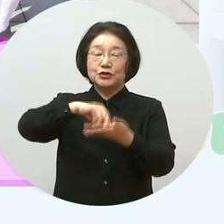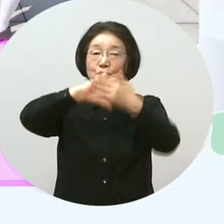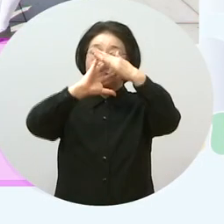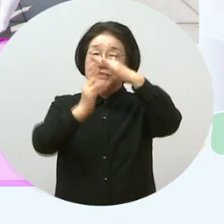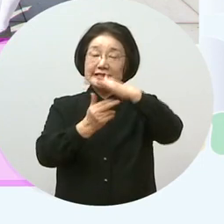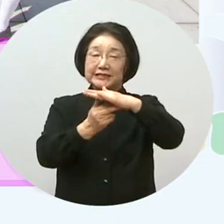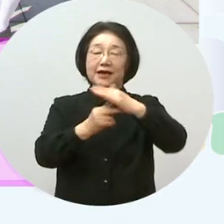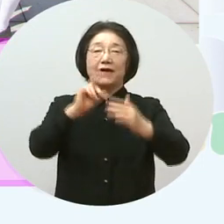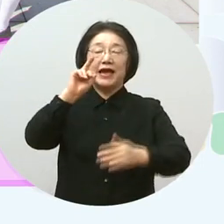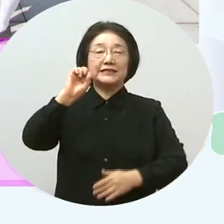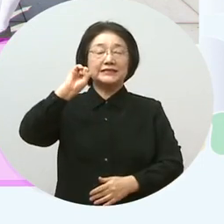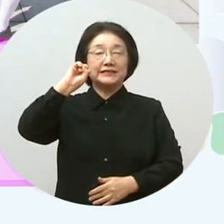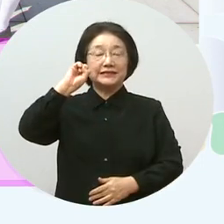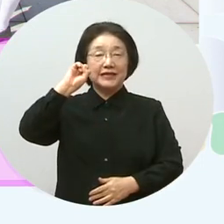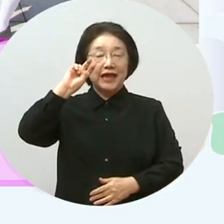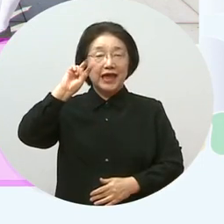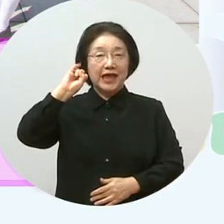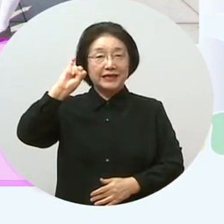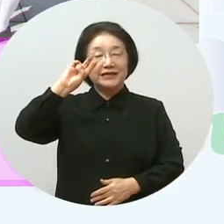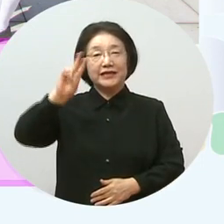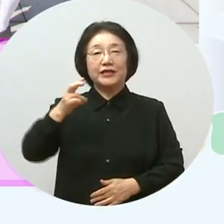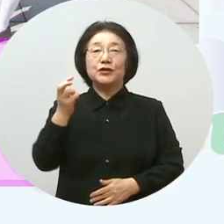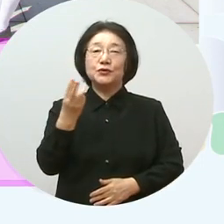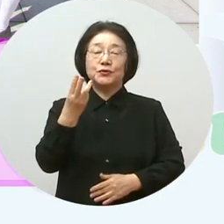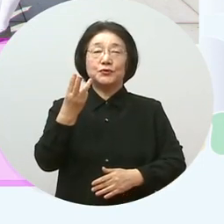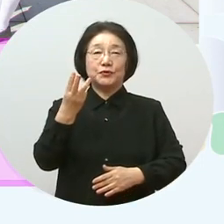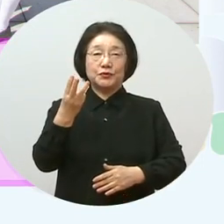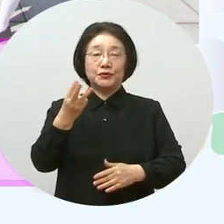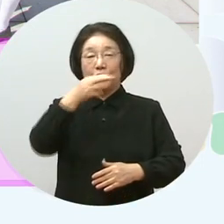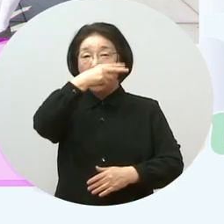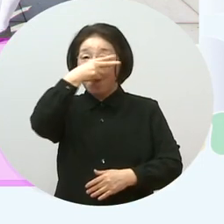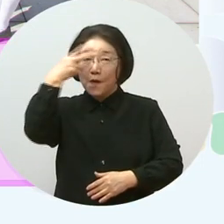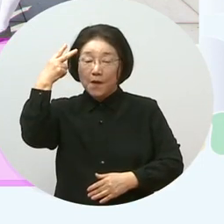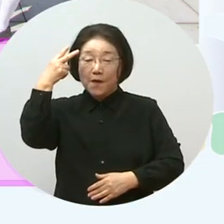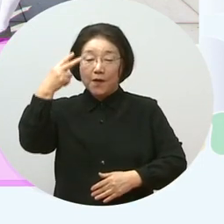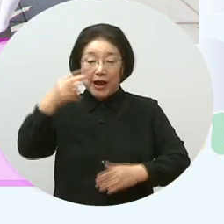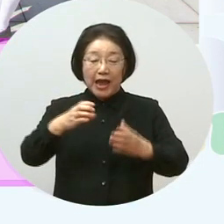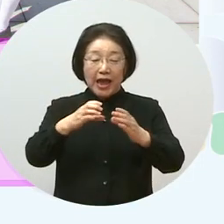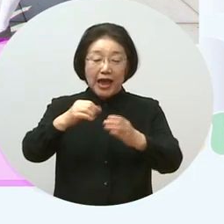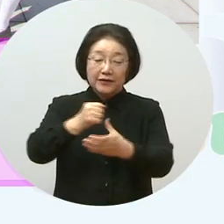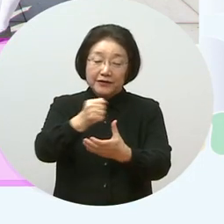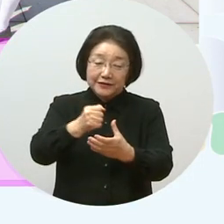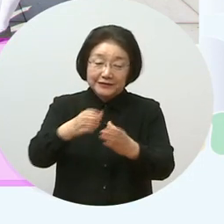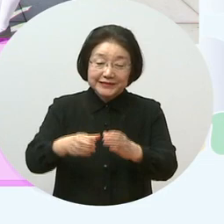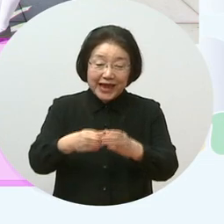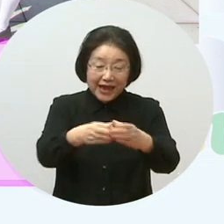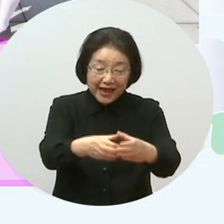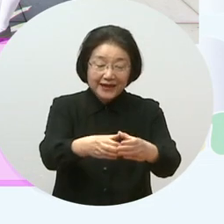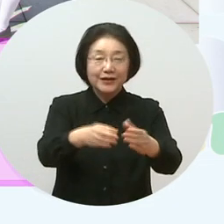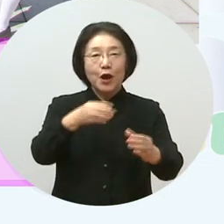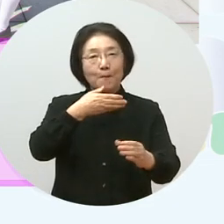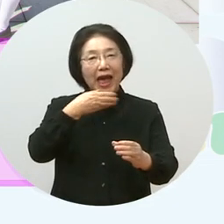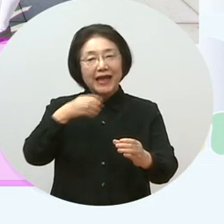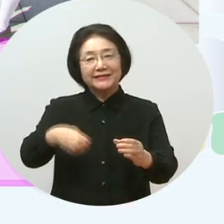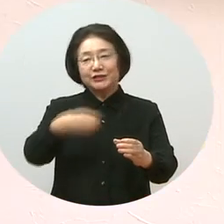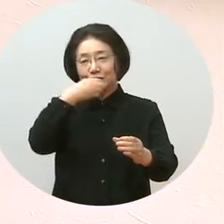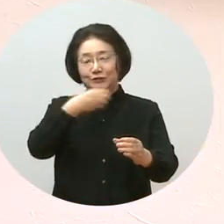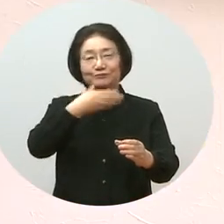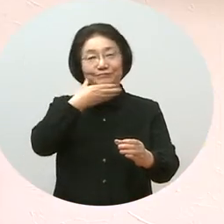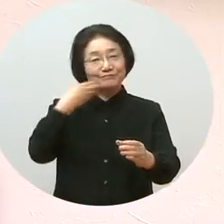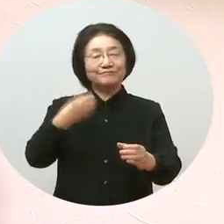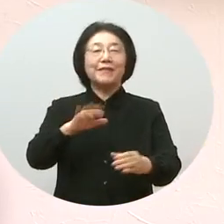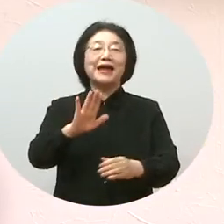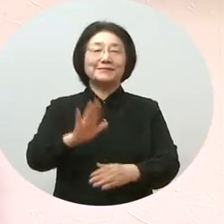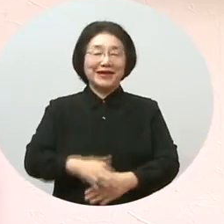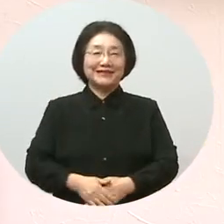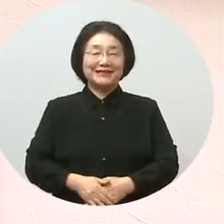の茶道部の皆さんが、心を込めて立てる温かいお茶とお饅頭を味わうことができます。 では日曜